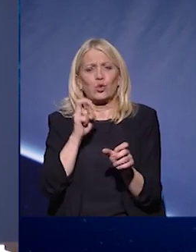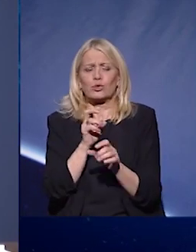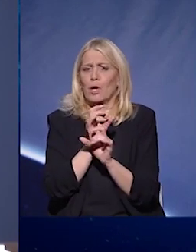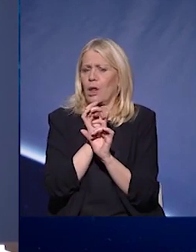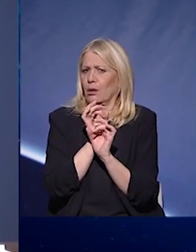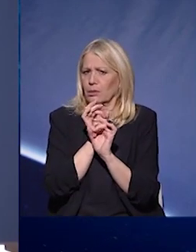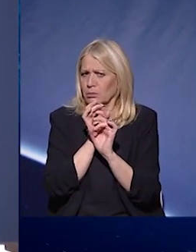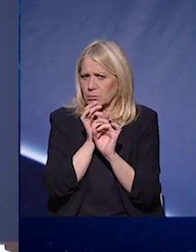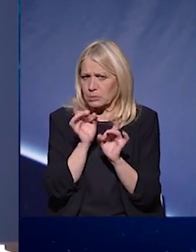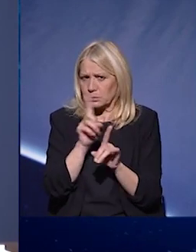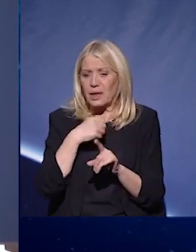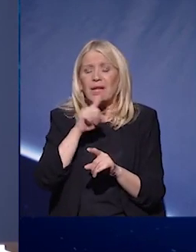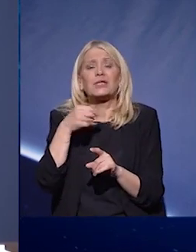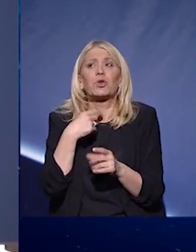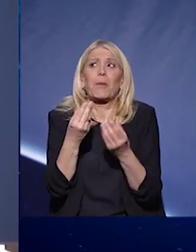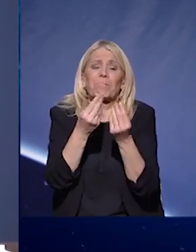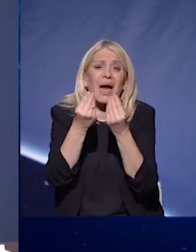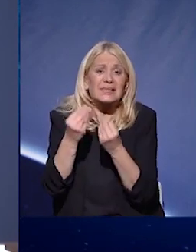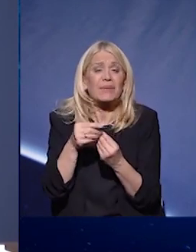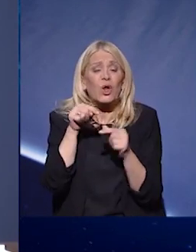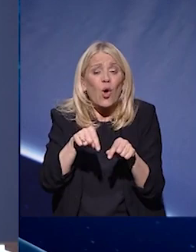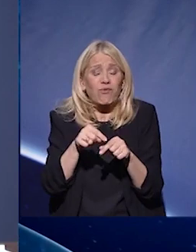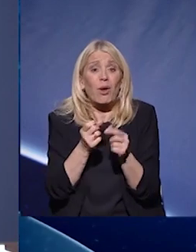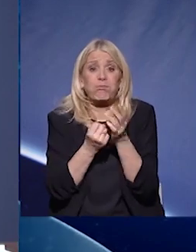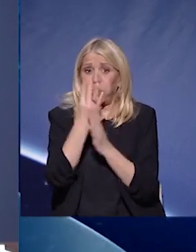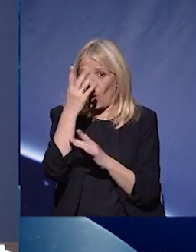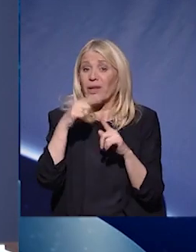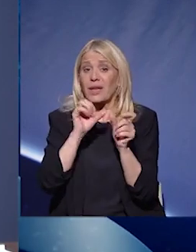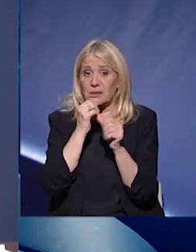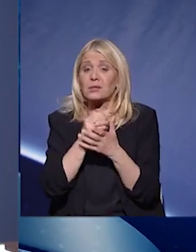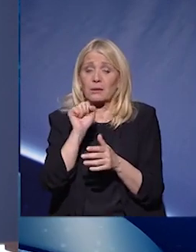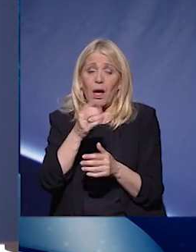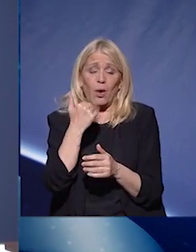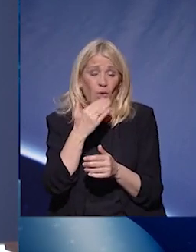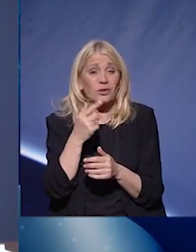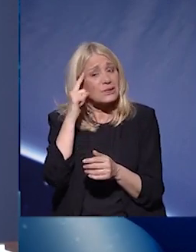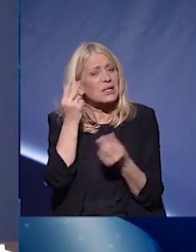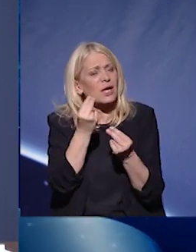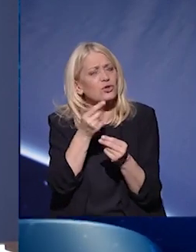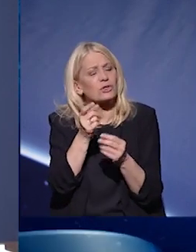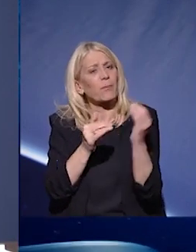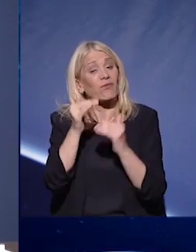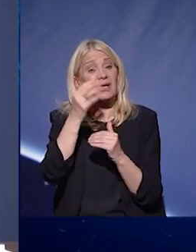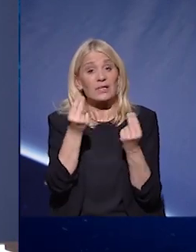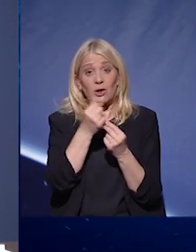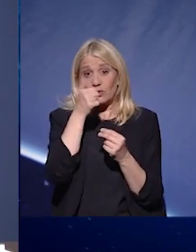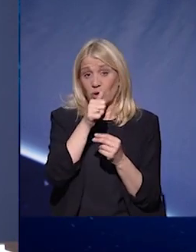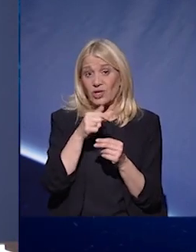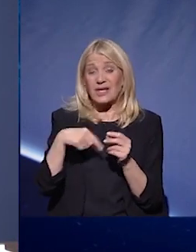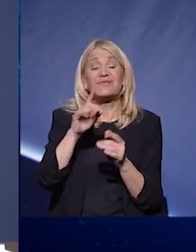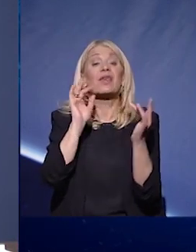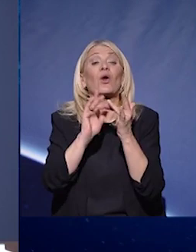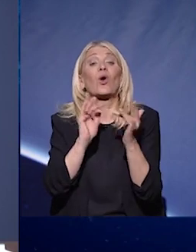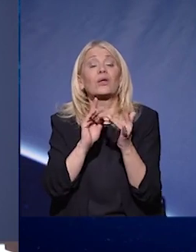kakvog, da li ćemo ga zvati masovno ili ovaj će broj testiranja da se povećava. Znate zašto će se povećavati? Zato što će svi